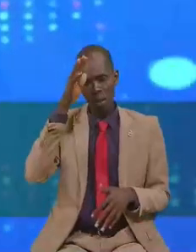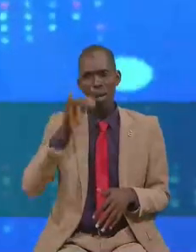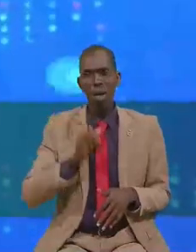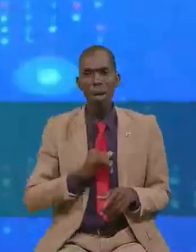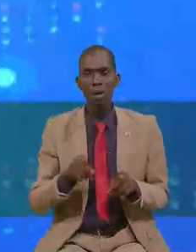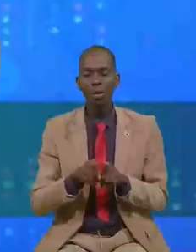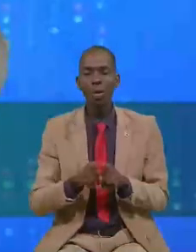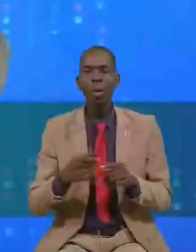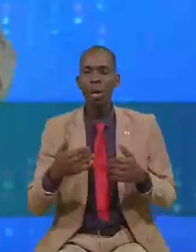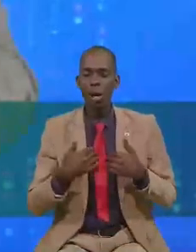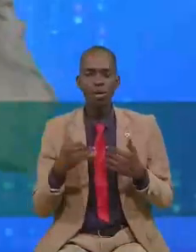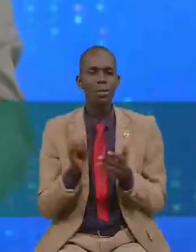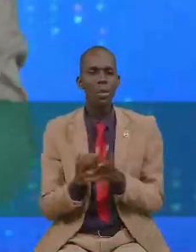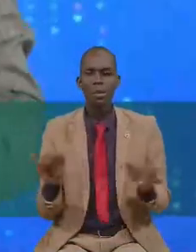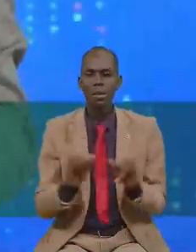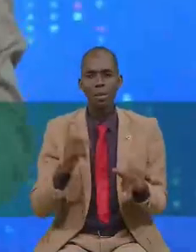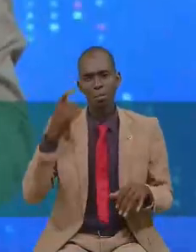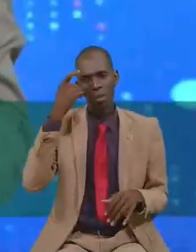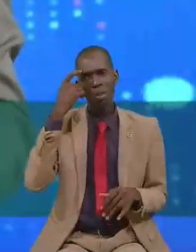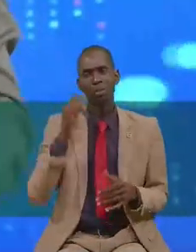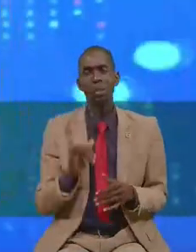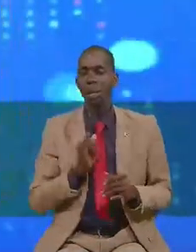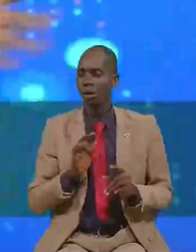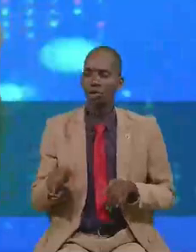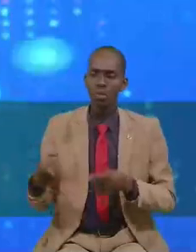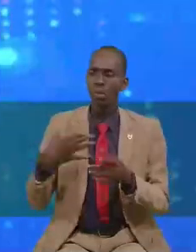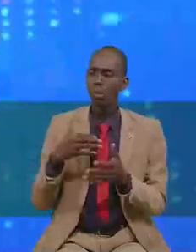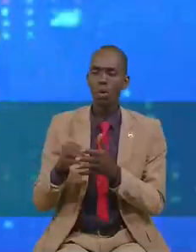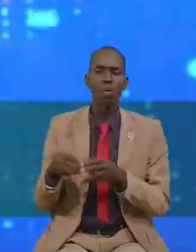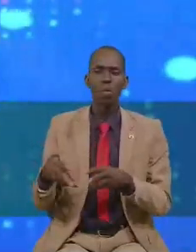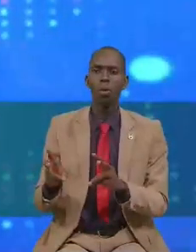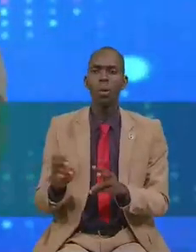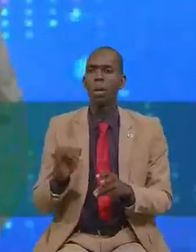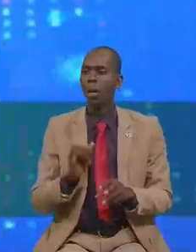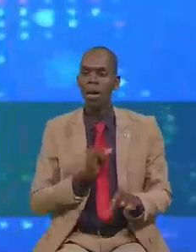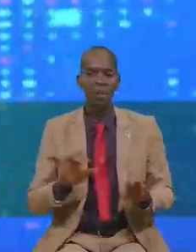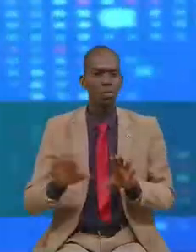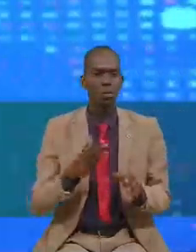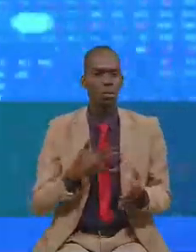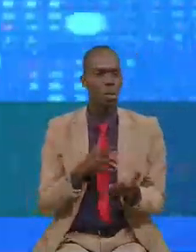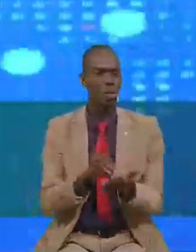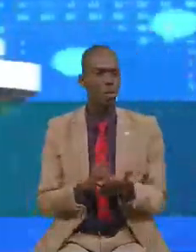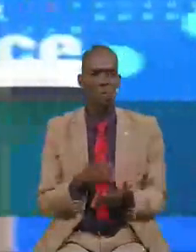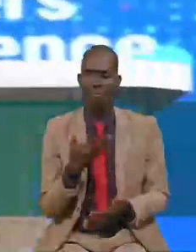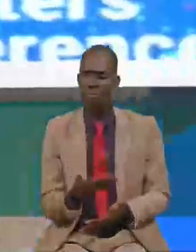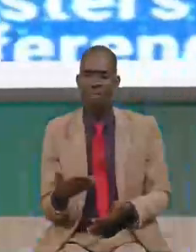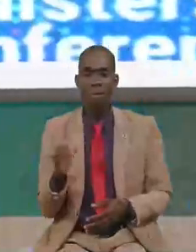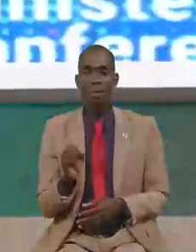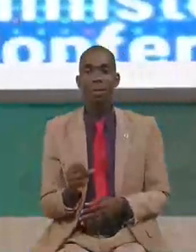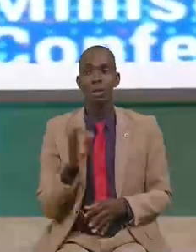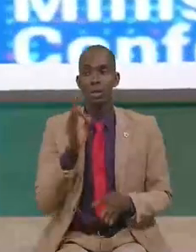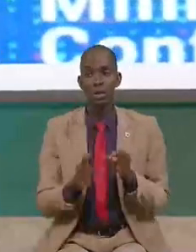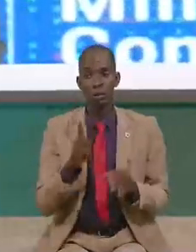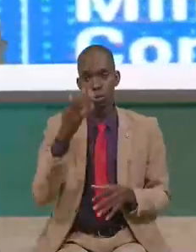type de cœur. Je suivais ma propre voie. Je faisais mes choses à ma manière. Si tu sais d'où je